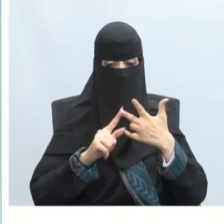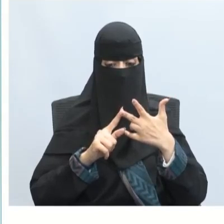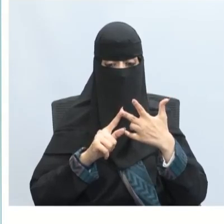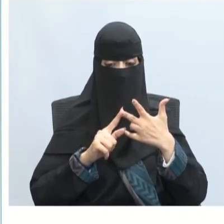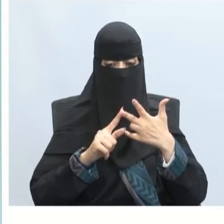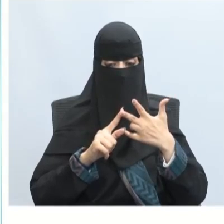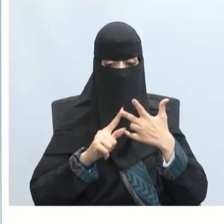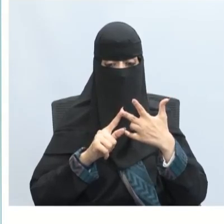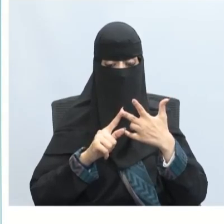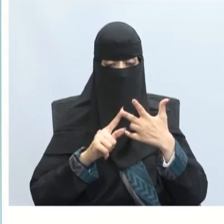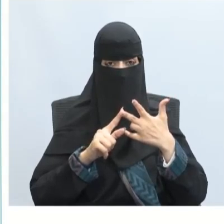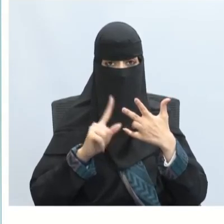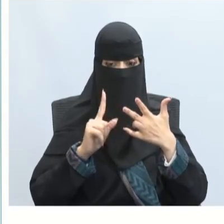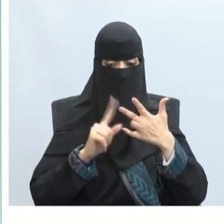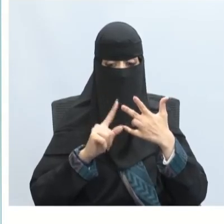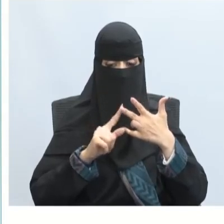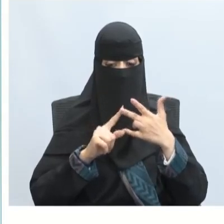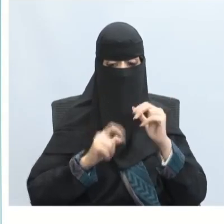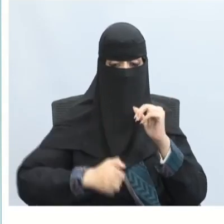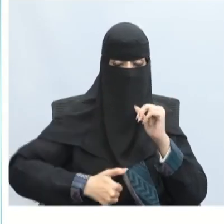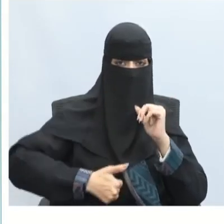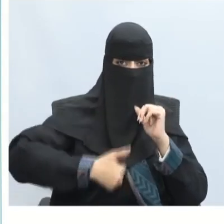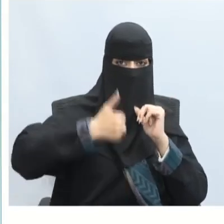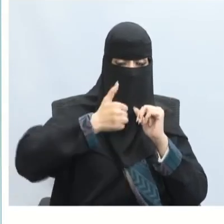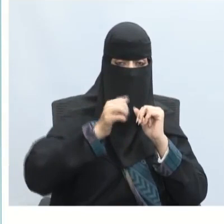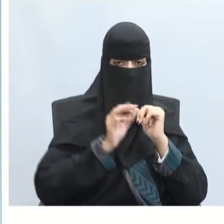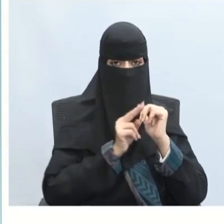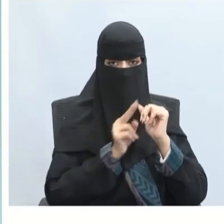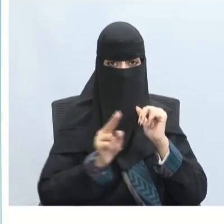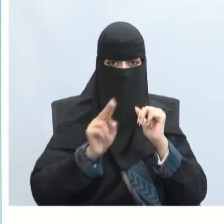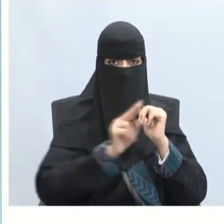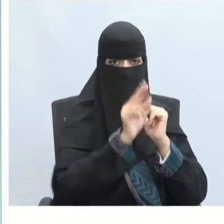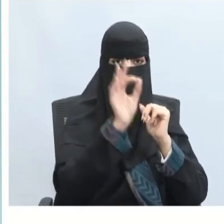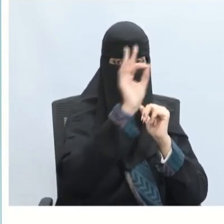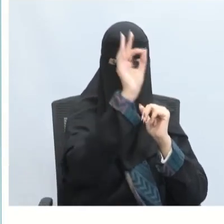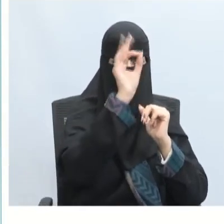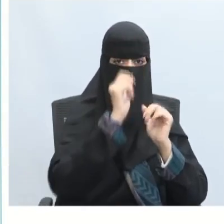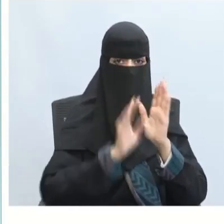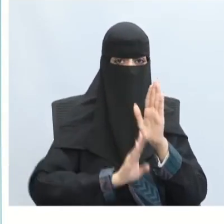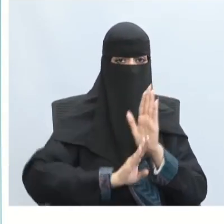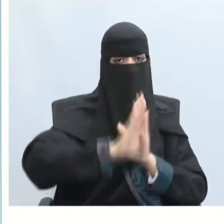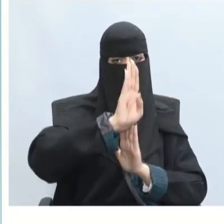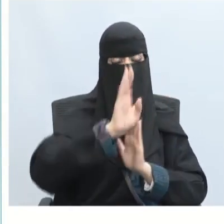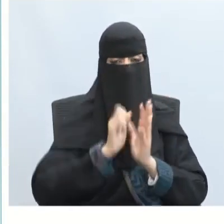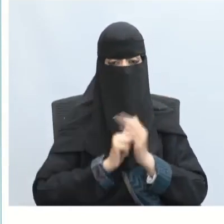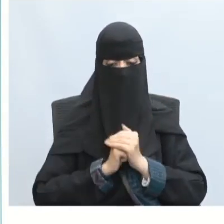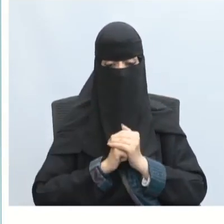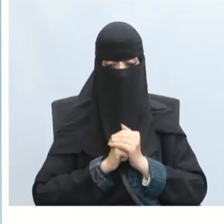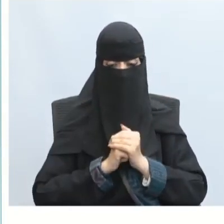بالانظمه تحمل المسؤوليه ثالثا تحقيق التنميه